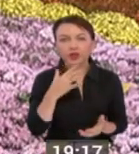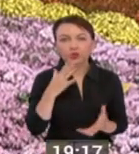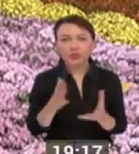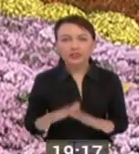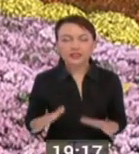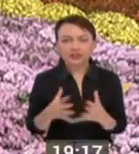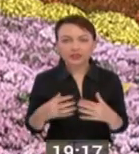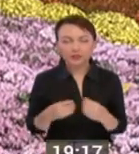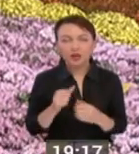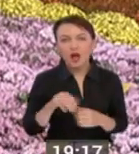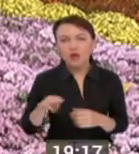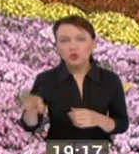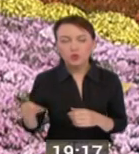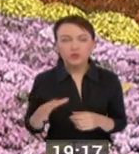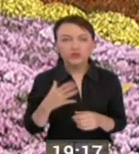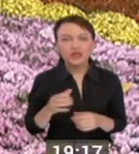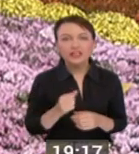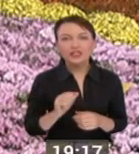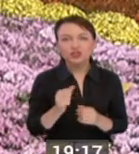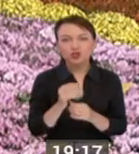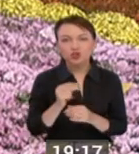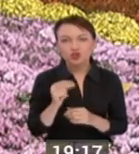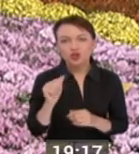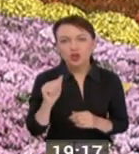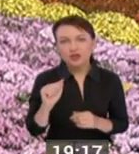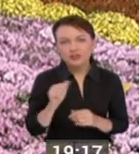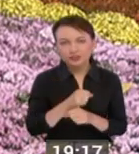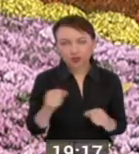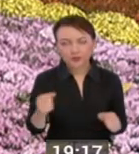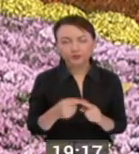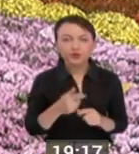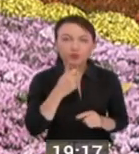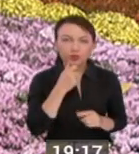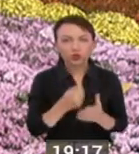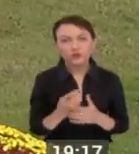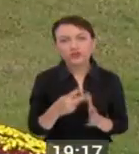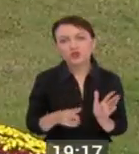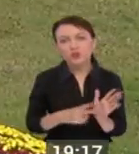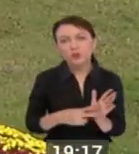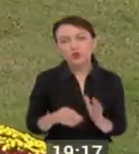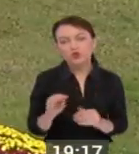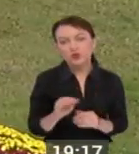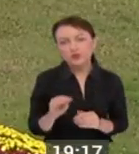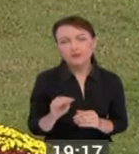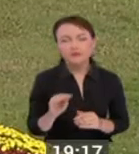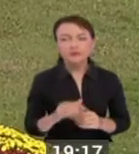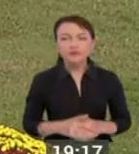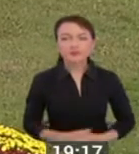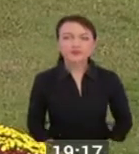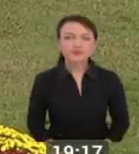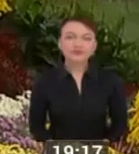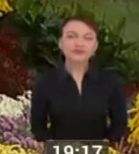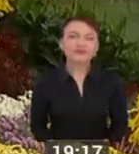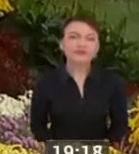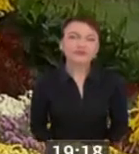родини, учасники АТО та ліквідатори на ЧАЕС. Хризантемами можна помилуватися до 27 жовтня. Оксана Цибуля, Дмитро